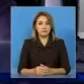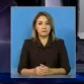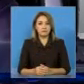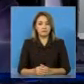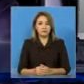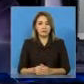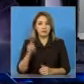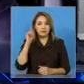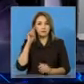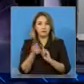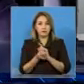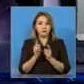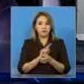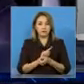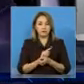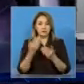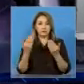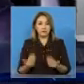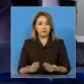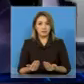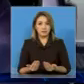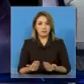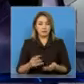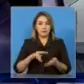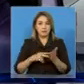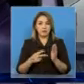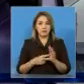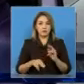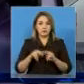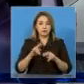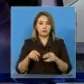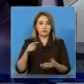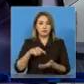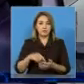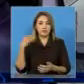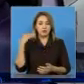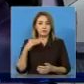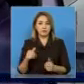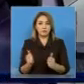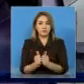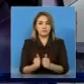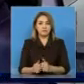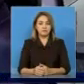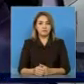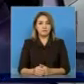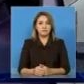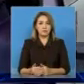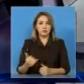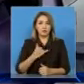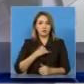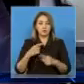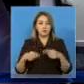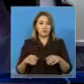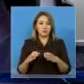они передумали, они сейчас планируют строить в городе Актюбинск, ближе к городу Актюбинск. У нас другие